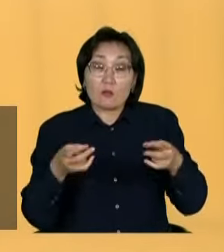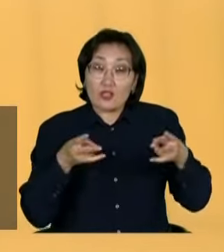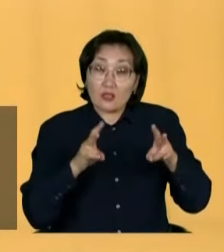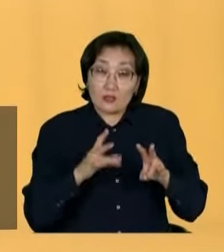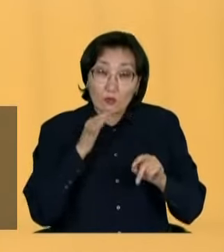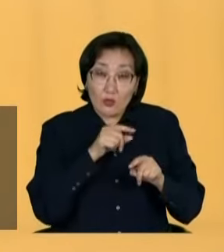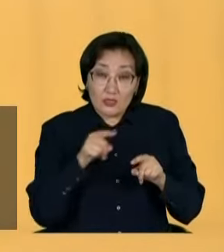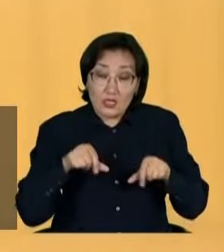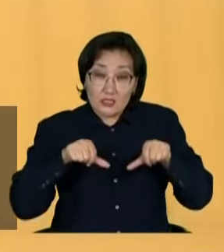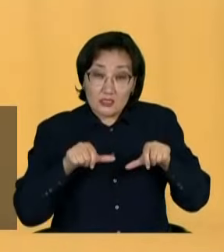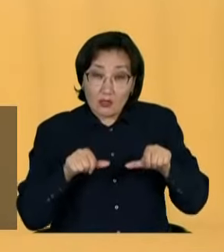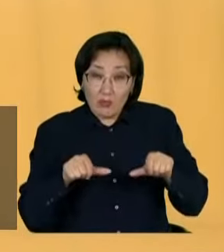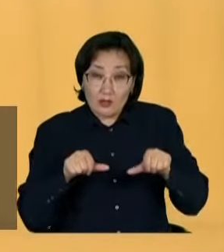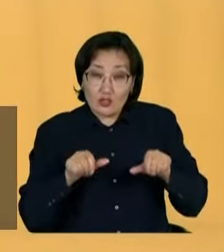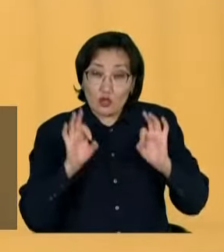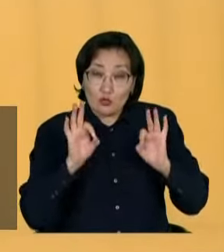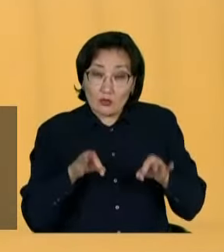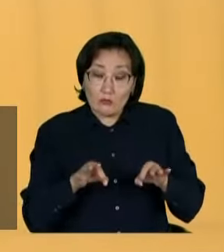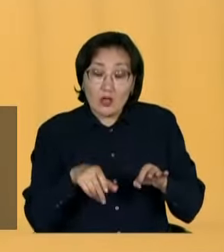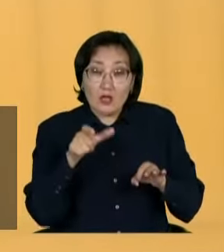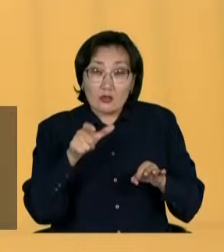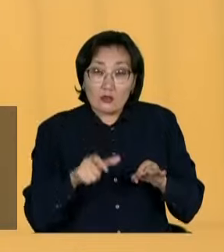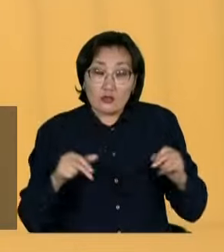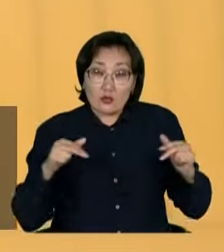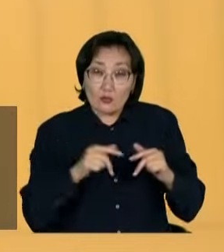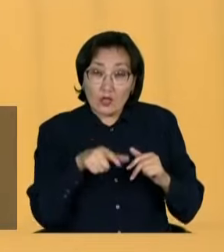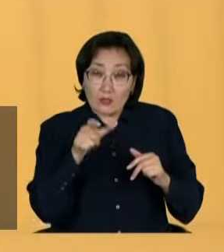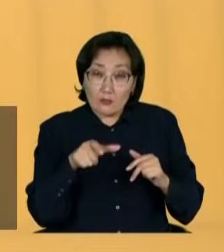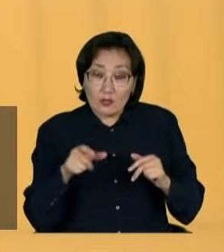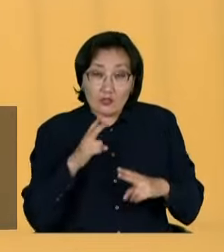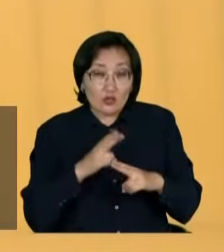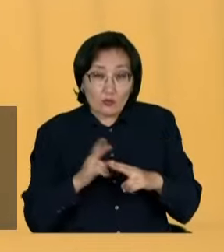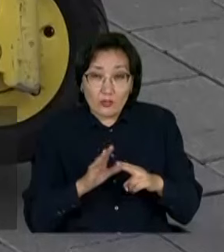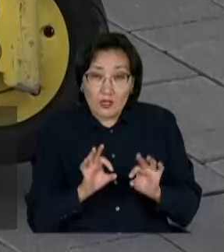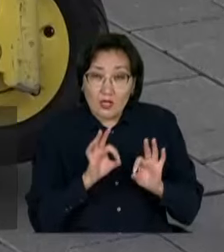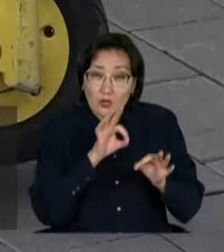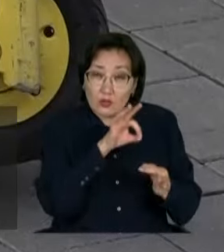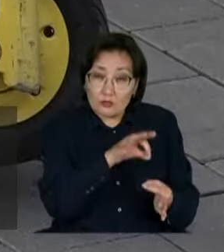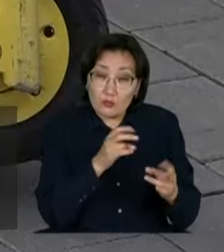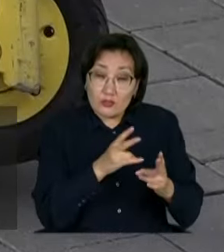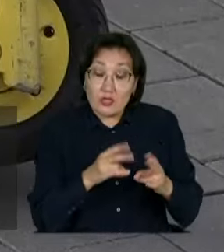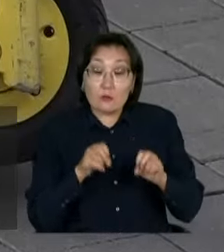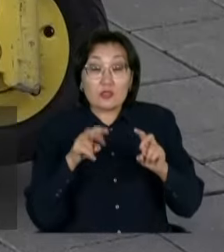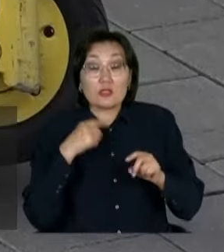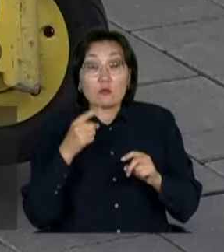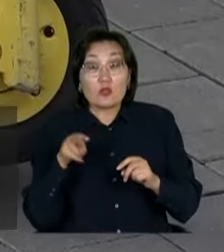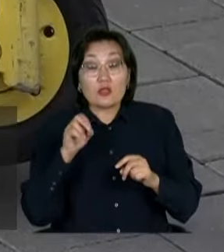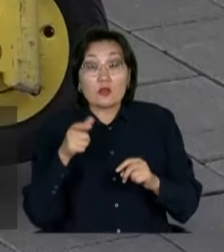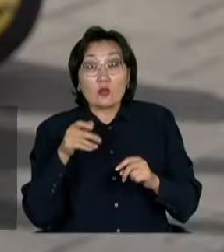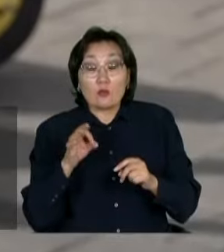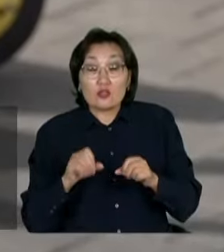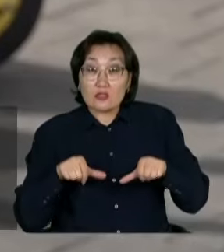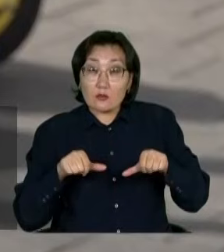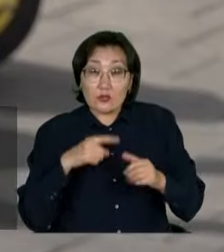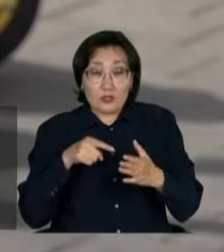самокатты дұрыс адамдарға, жаяу жүргіншілерге бөгет болмайтындай етіп қою. Мамандардың айтуынша, Яндекс Го